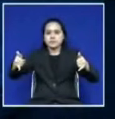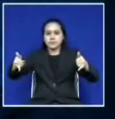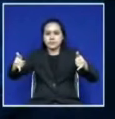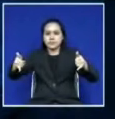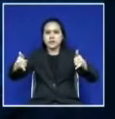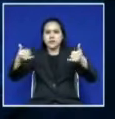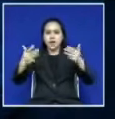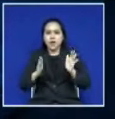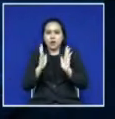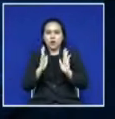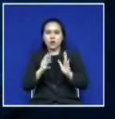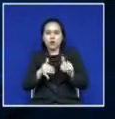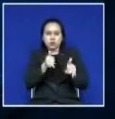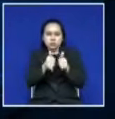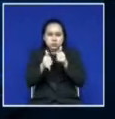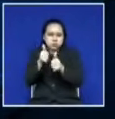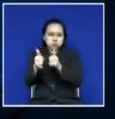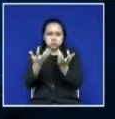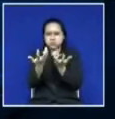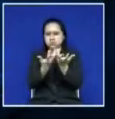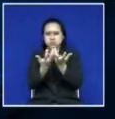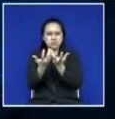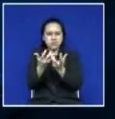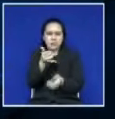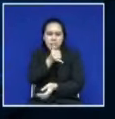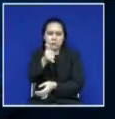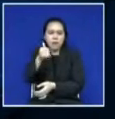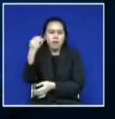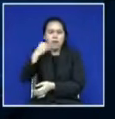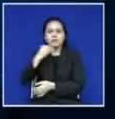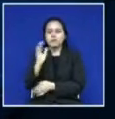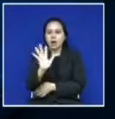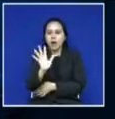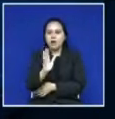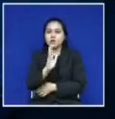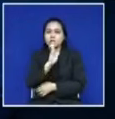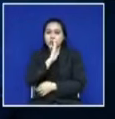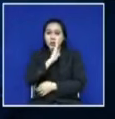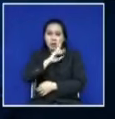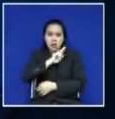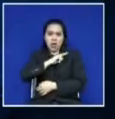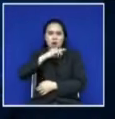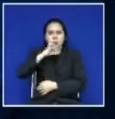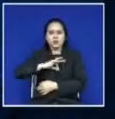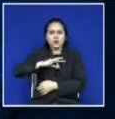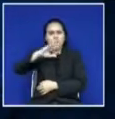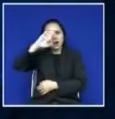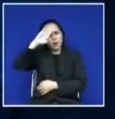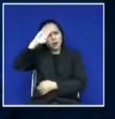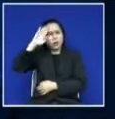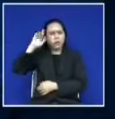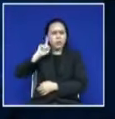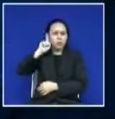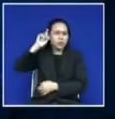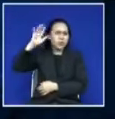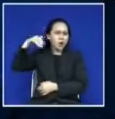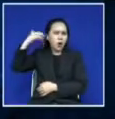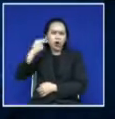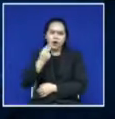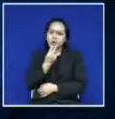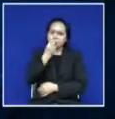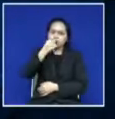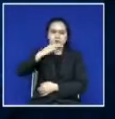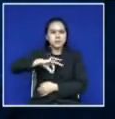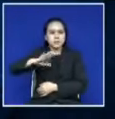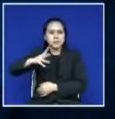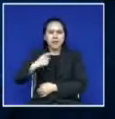ข้าไปในที่แออัดอะไรต่างๆถ้าสมมติว่ารู้สึกว่าตัวเองไม่สบายเป็นไข้เจ็บคออะไรต่างๆจมูกไม่ได้กลิ่นก็รีบไปพบใส่หน้ากากทุ